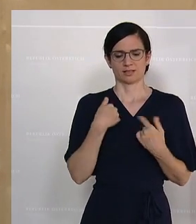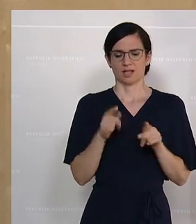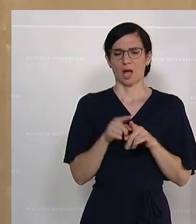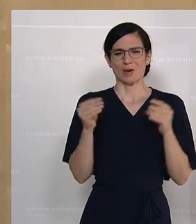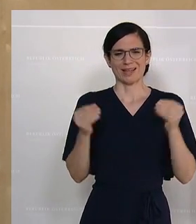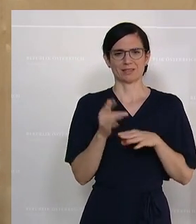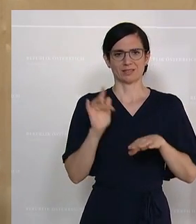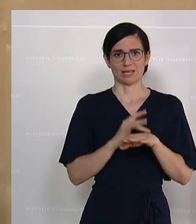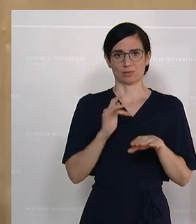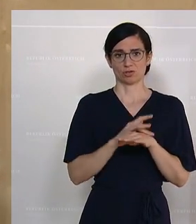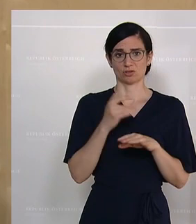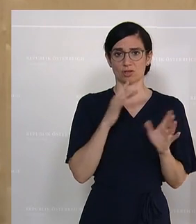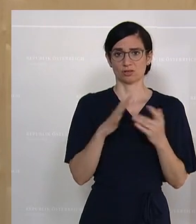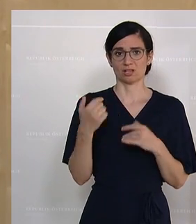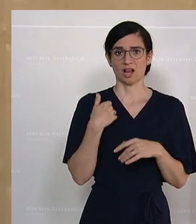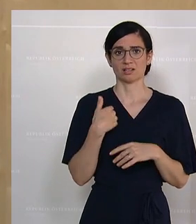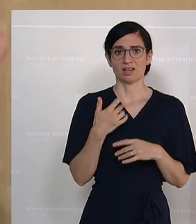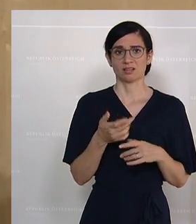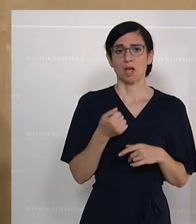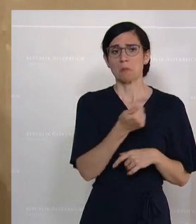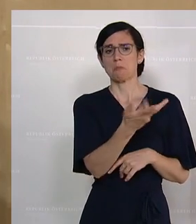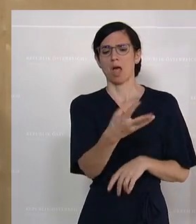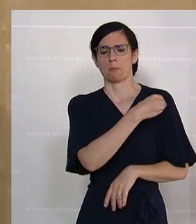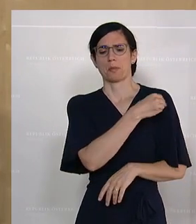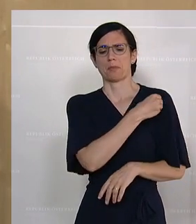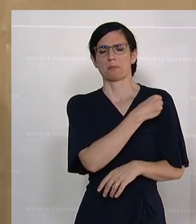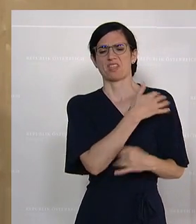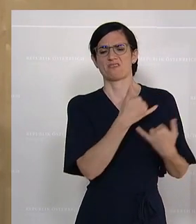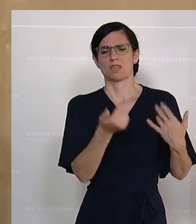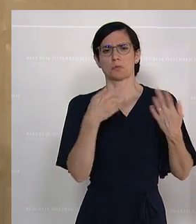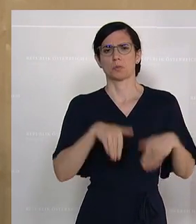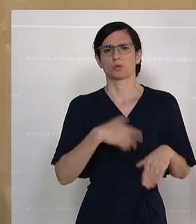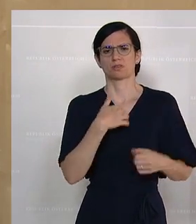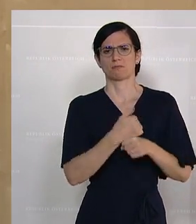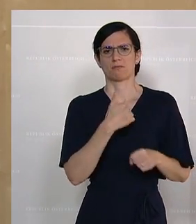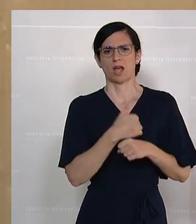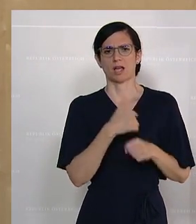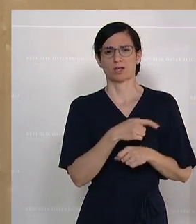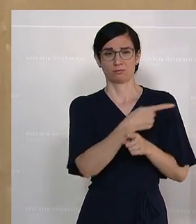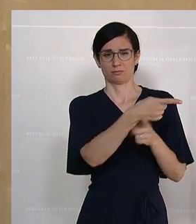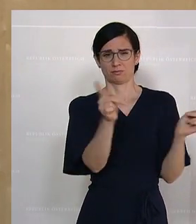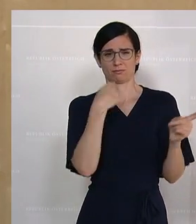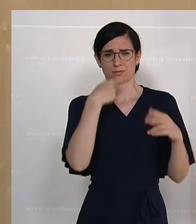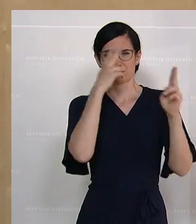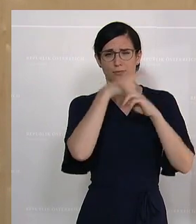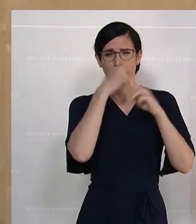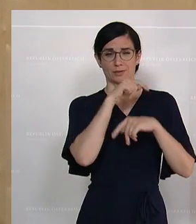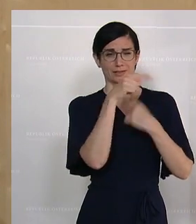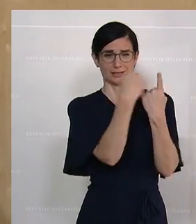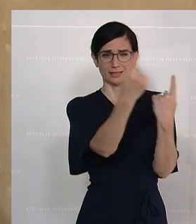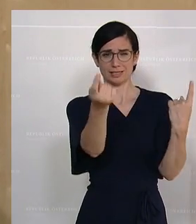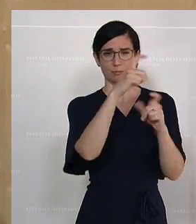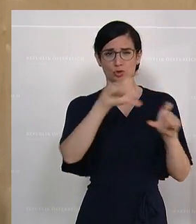es genau jene ausrichten wie es geht die uns da jetzt überhaupt wider besseres wissen und wieder besseren draht hineingeritten haben